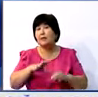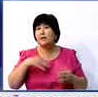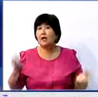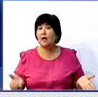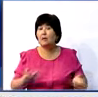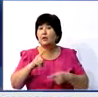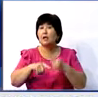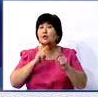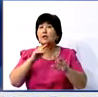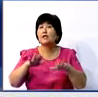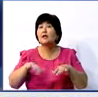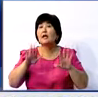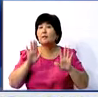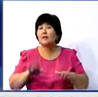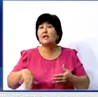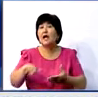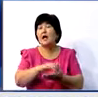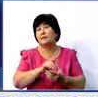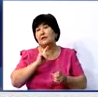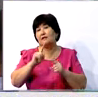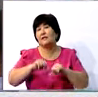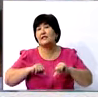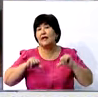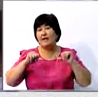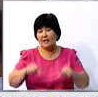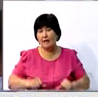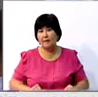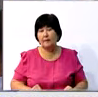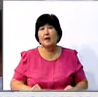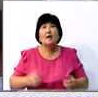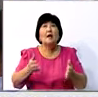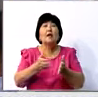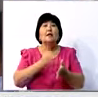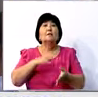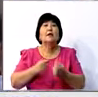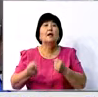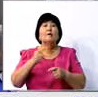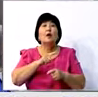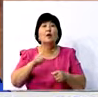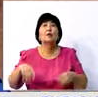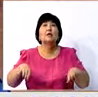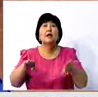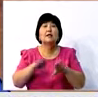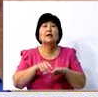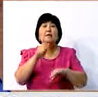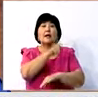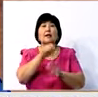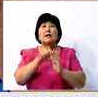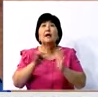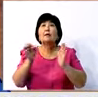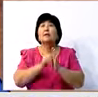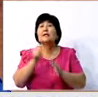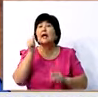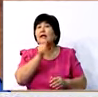поднята на очередном заседании местного общественного совета. Недостатки были выявлены в ходе совместных рейдов по принципу